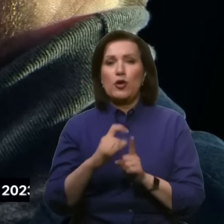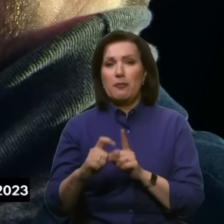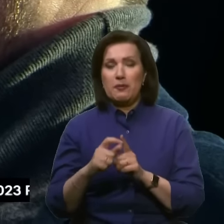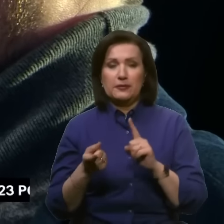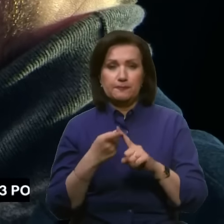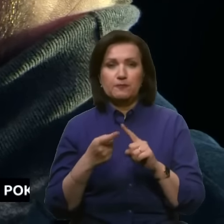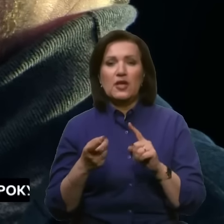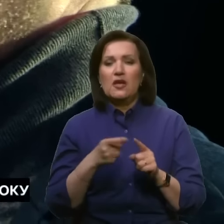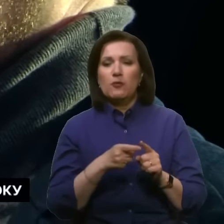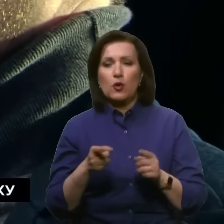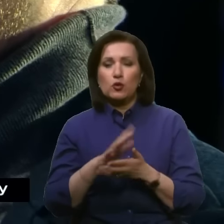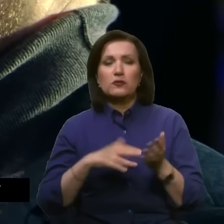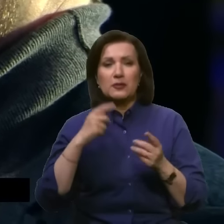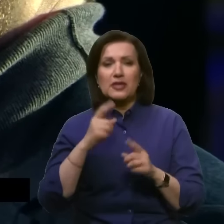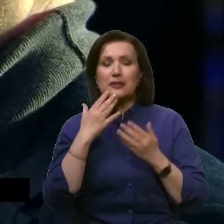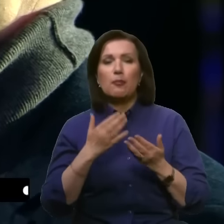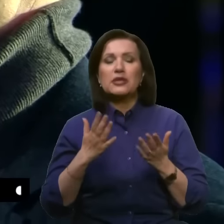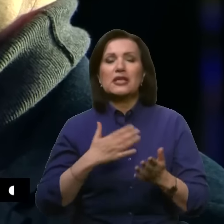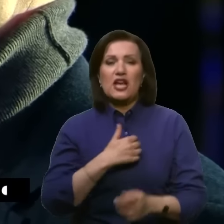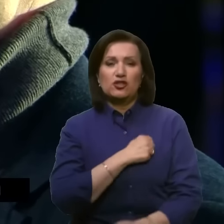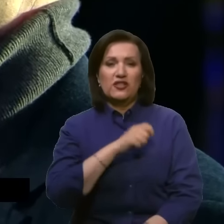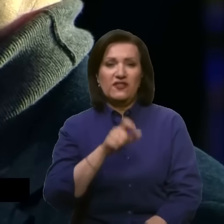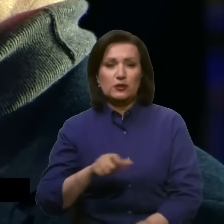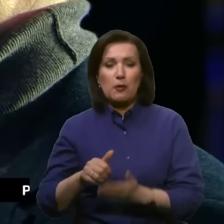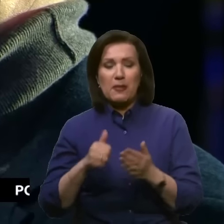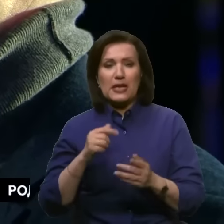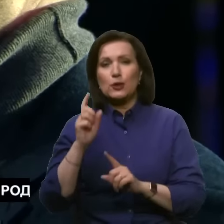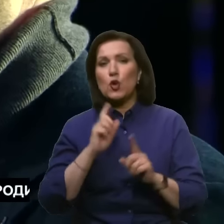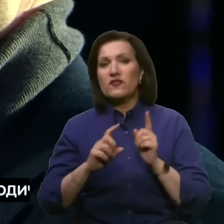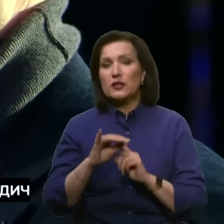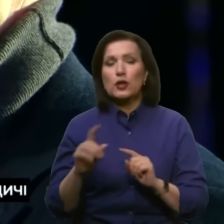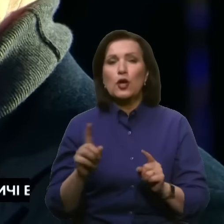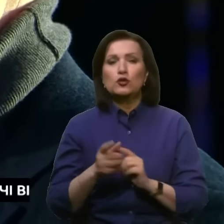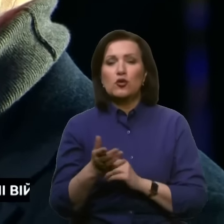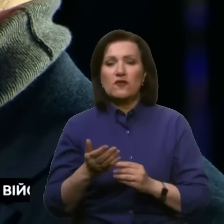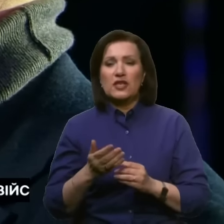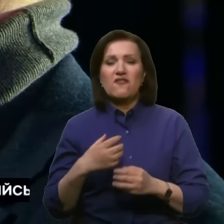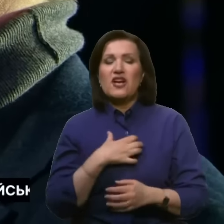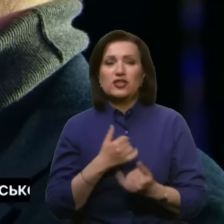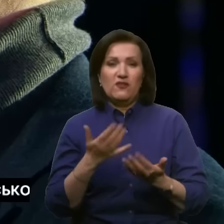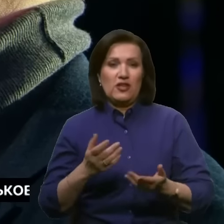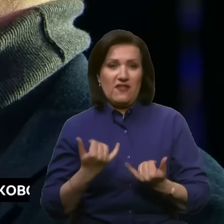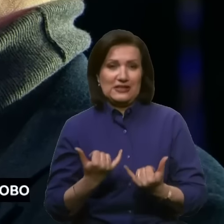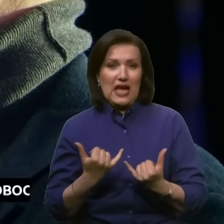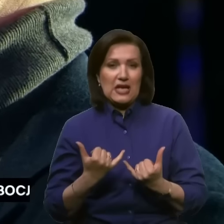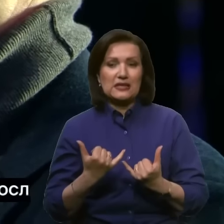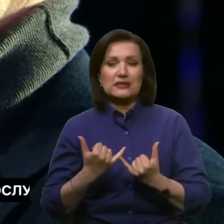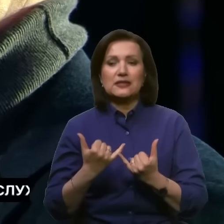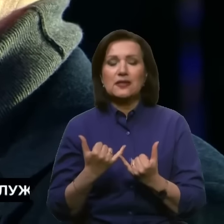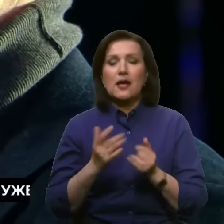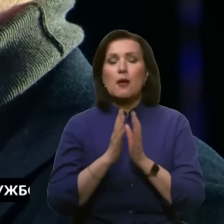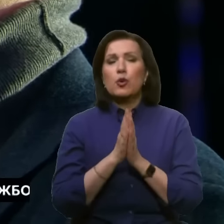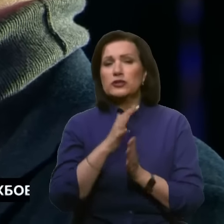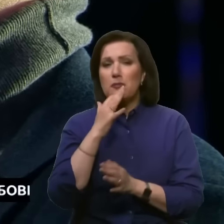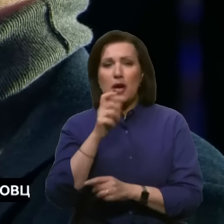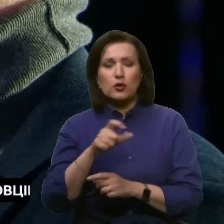це перше. І в продовженні ми, знаєте, запитали у наших військових перед цією конференцією, що важливо для вас зараз. І